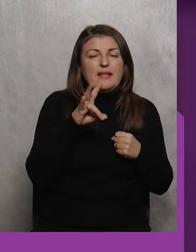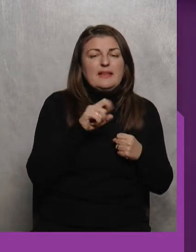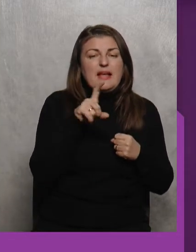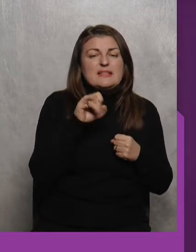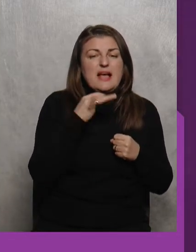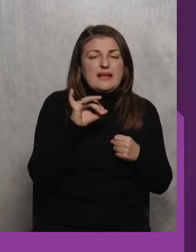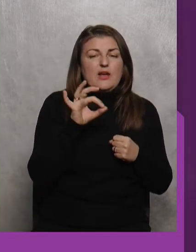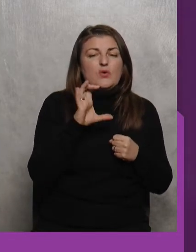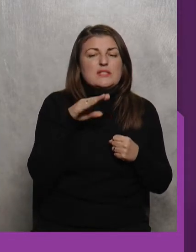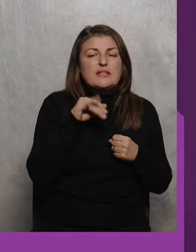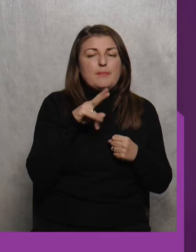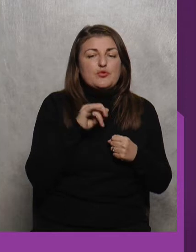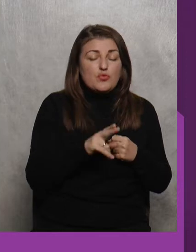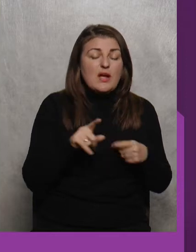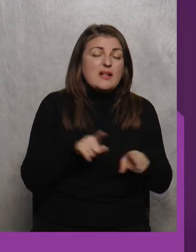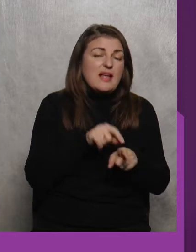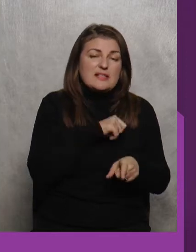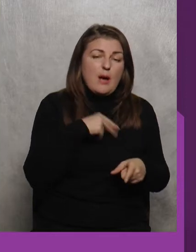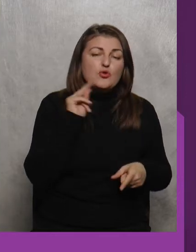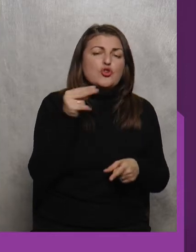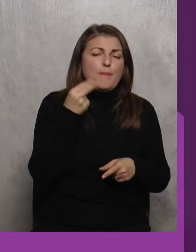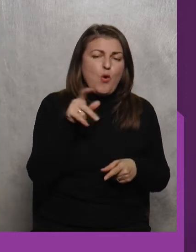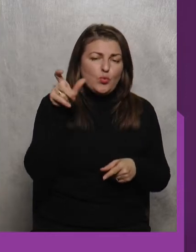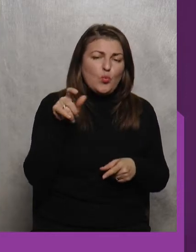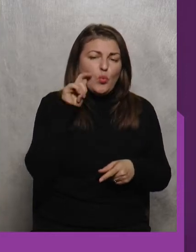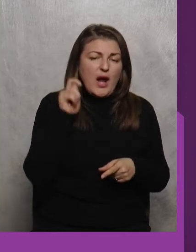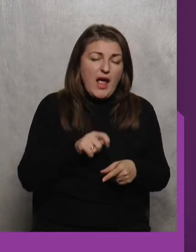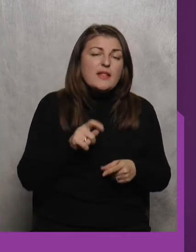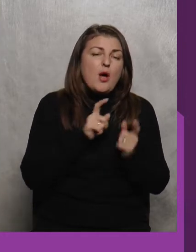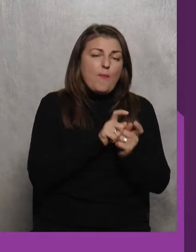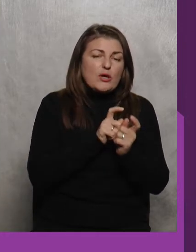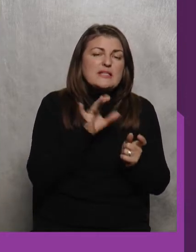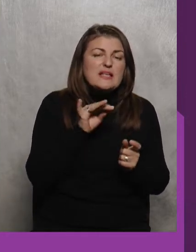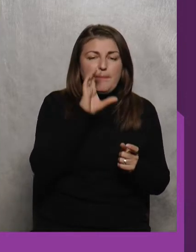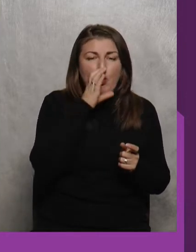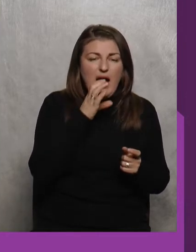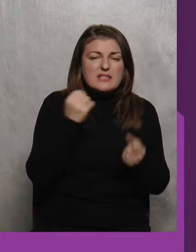Назарій Остапчук, так само чемпіон України, бореться з болгарським спортсменом,